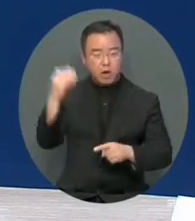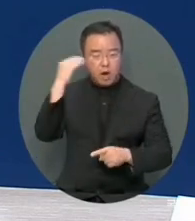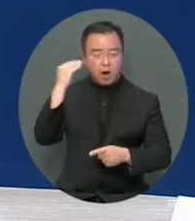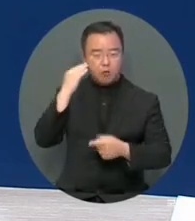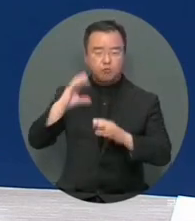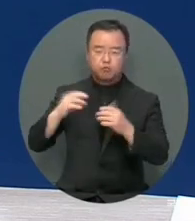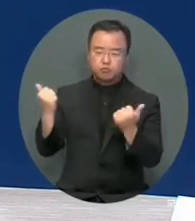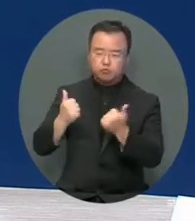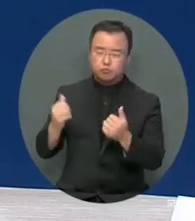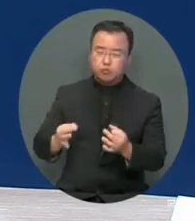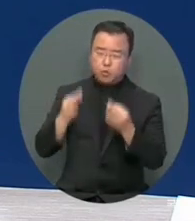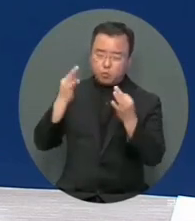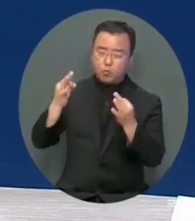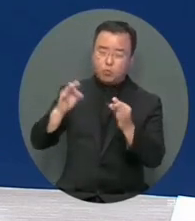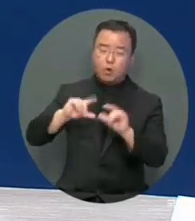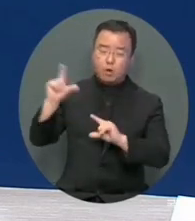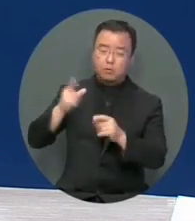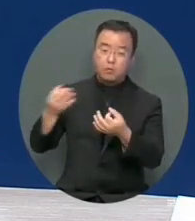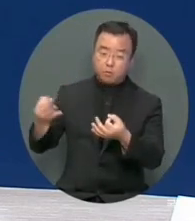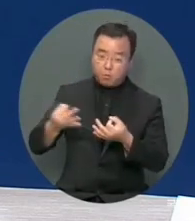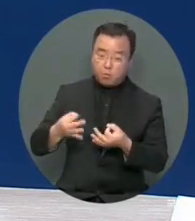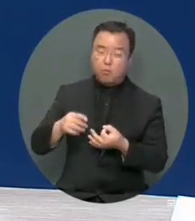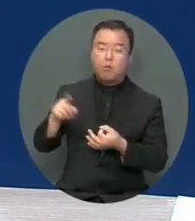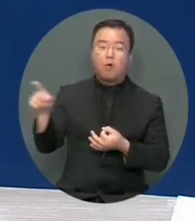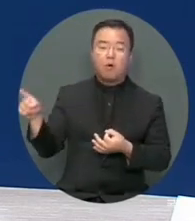노력에 부응해서